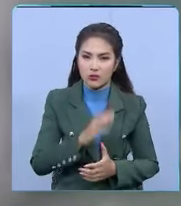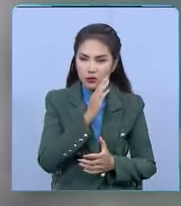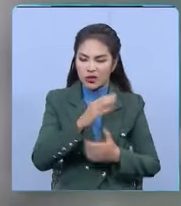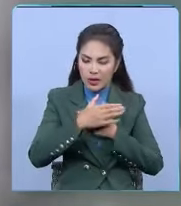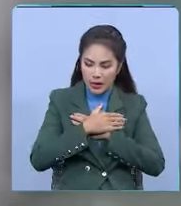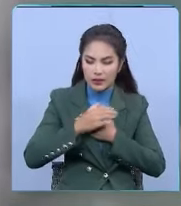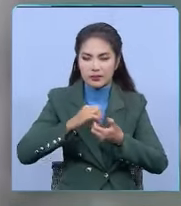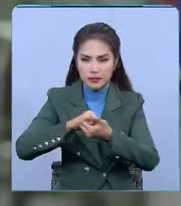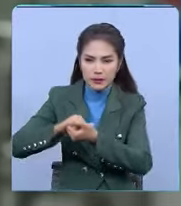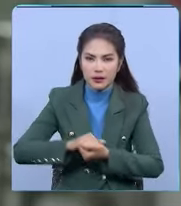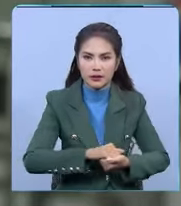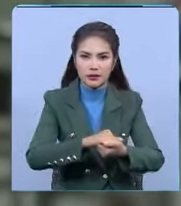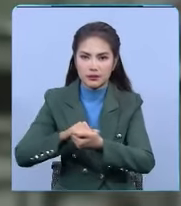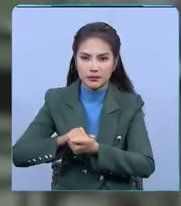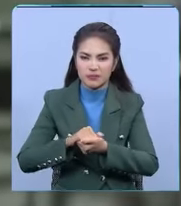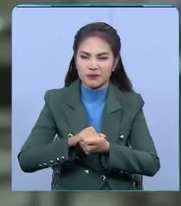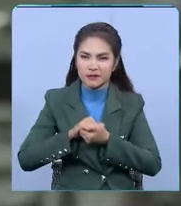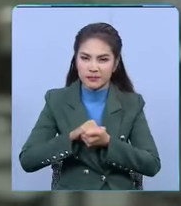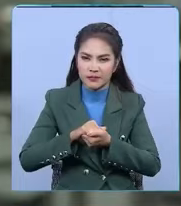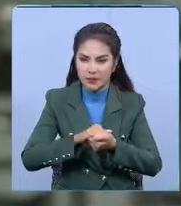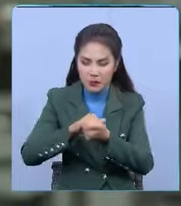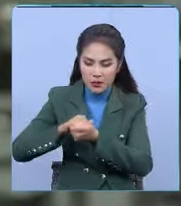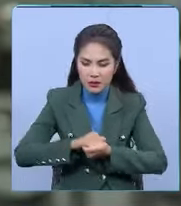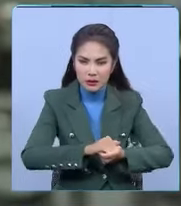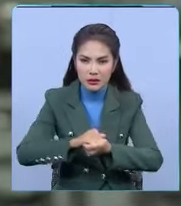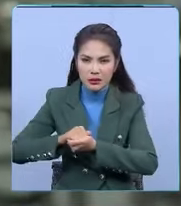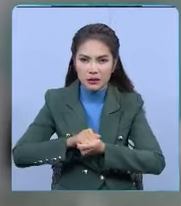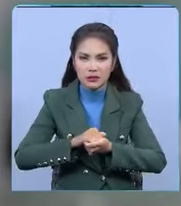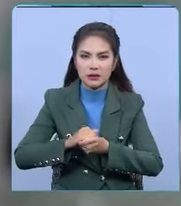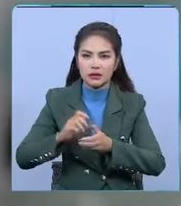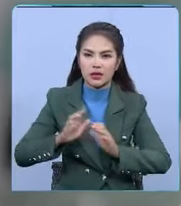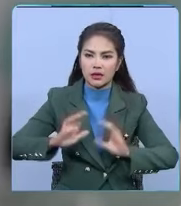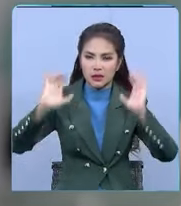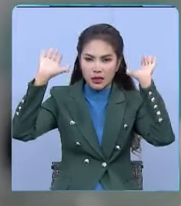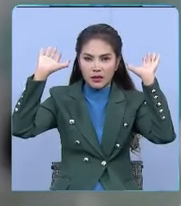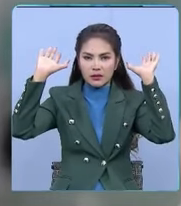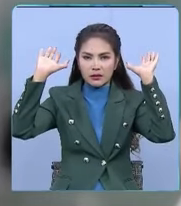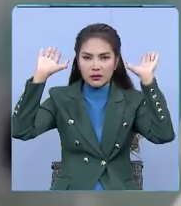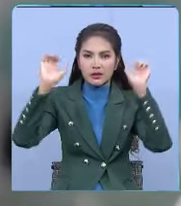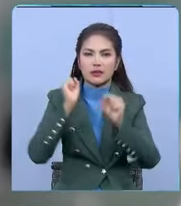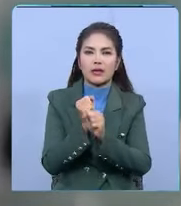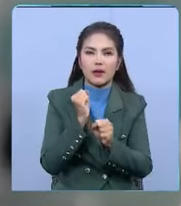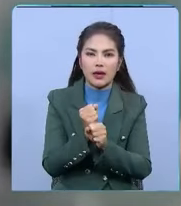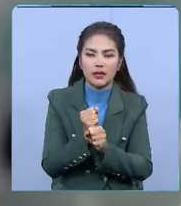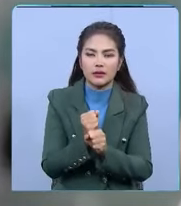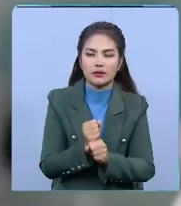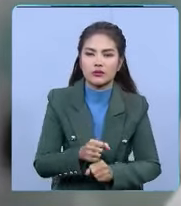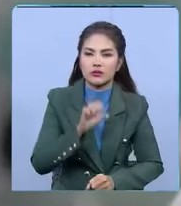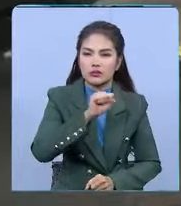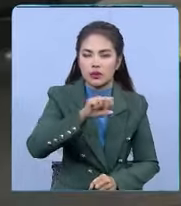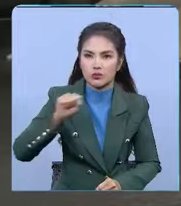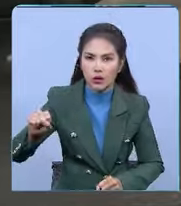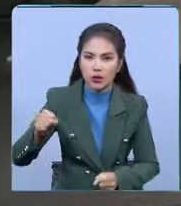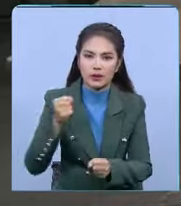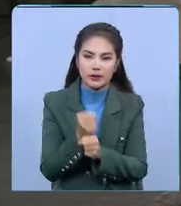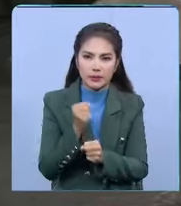แล้วถูกแล้วเราเห็นว่าข้าราชการคือทำงานข้าราชการสสก็ทำงานในห